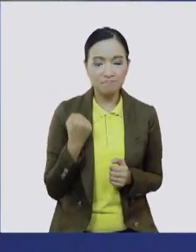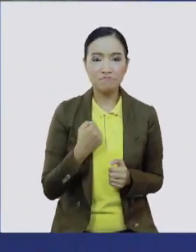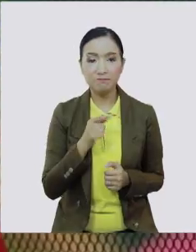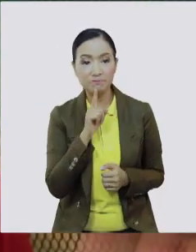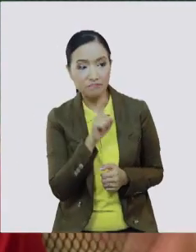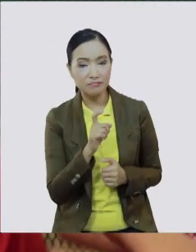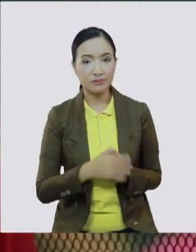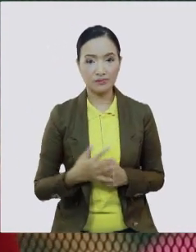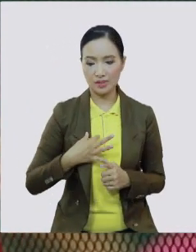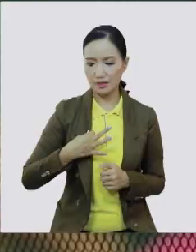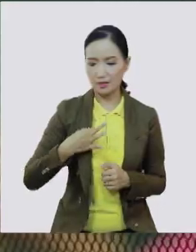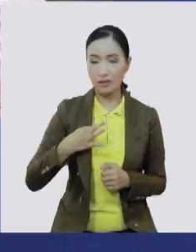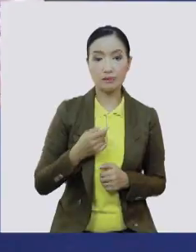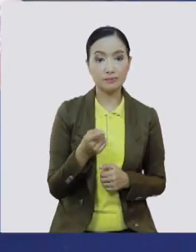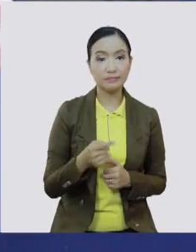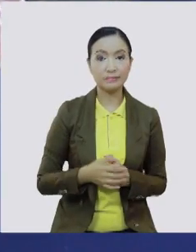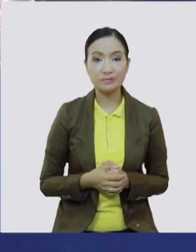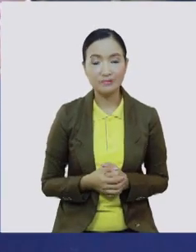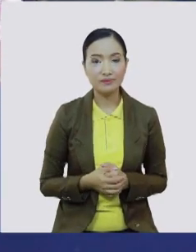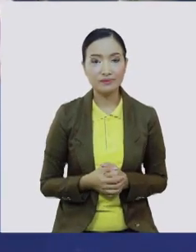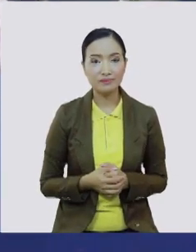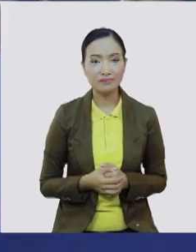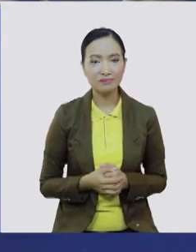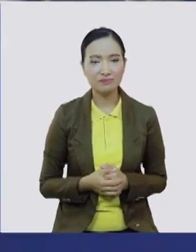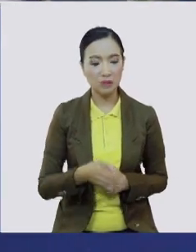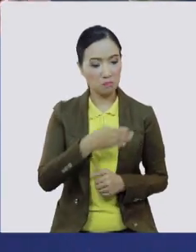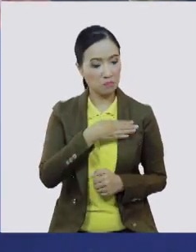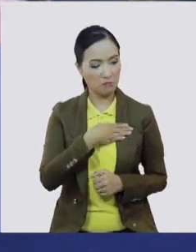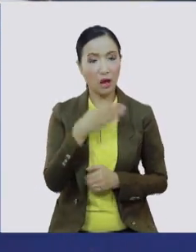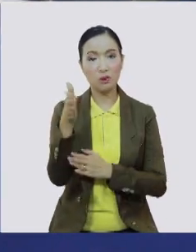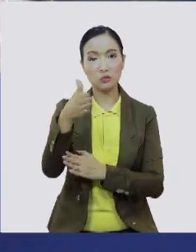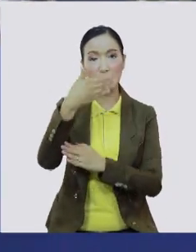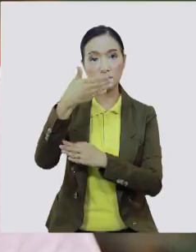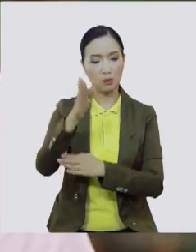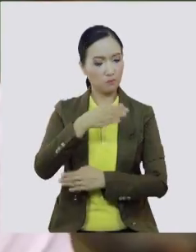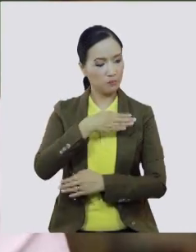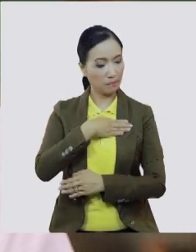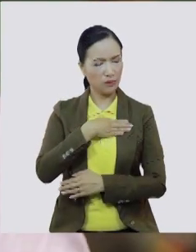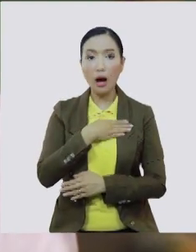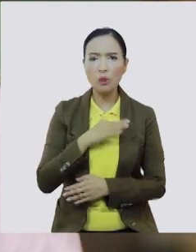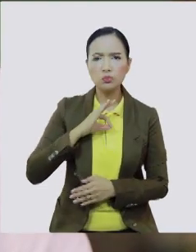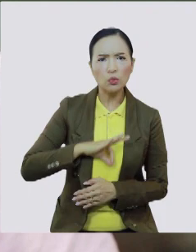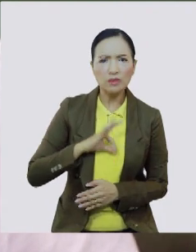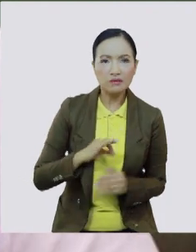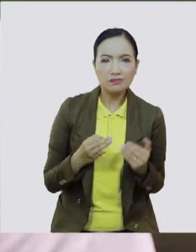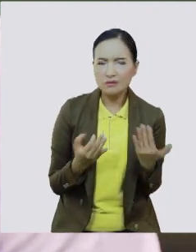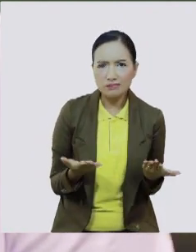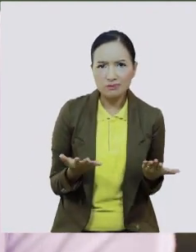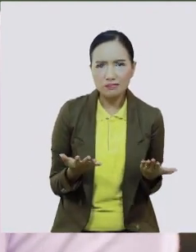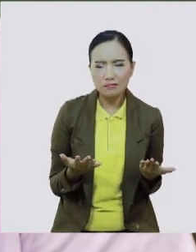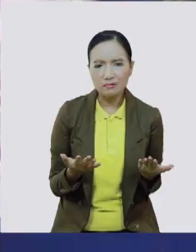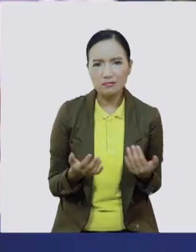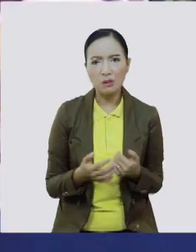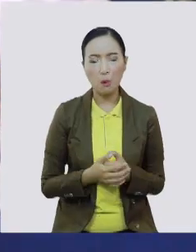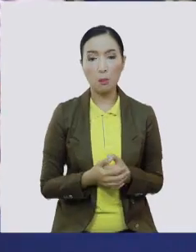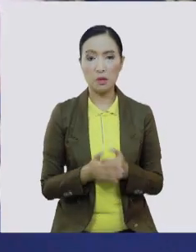ามหน่อยเสื้อที่เราใส่อยู่เนี่ยมีธงชาติไทยติดอยู่รู้สึกอย่างไรบ้างที่ในฐานะที่เราเ